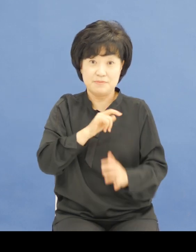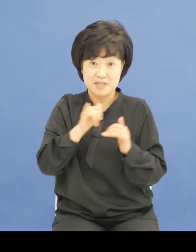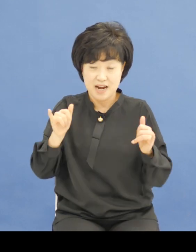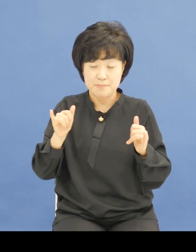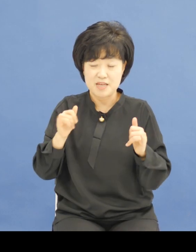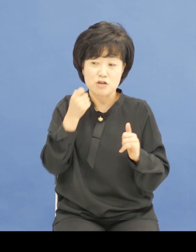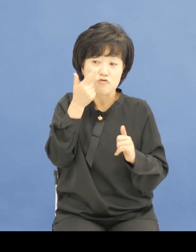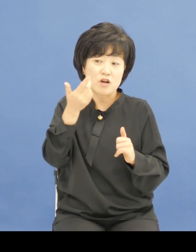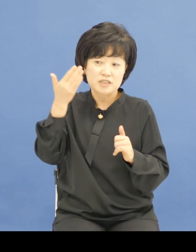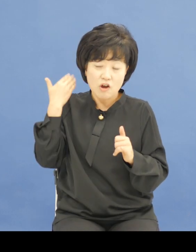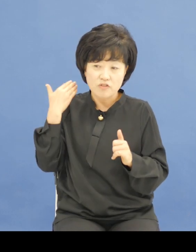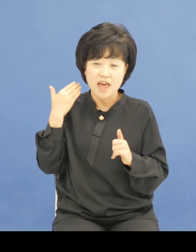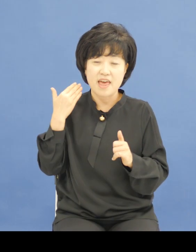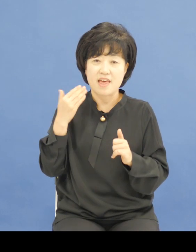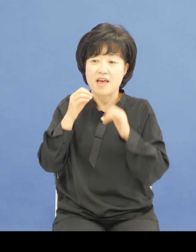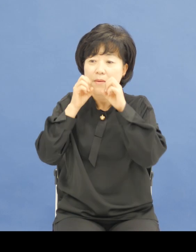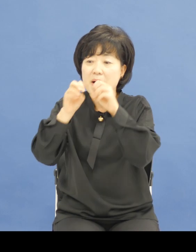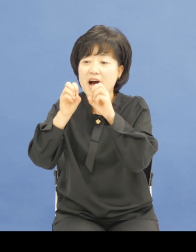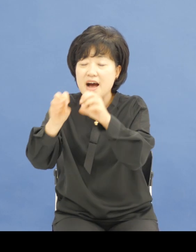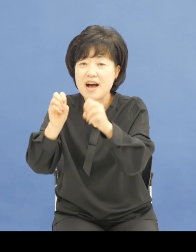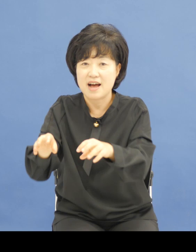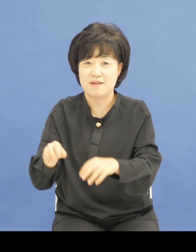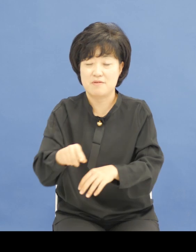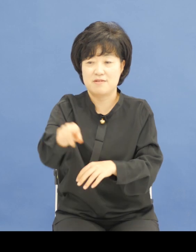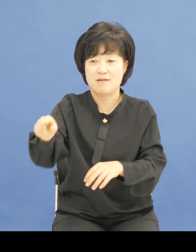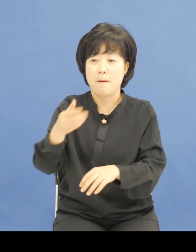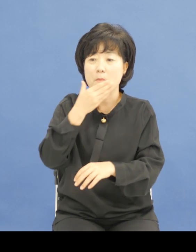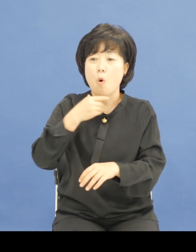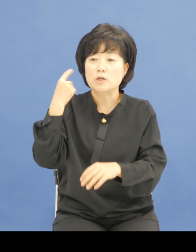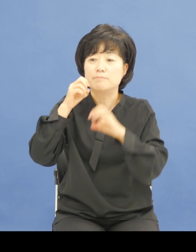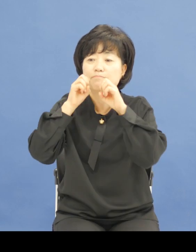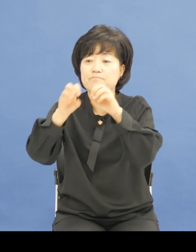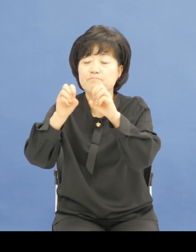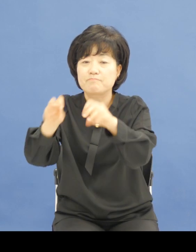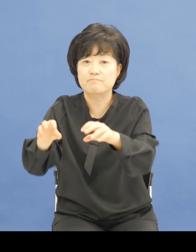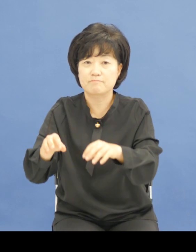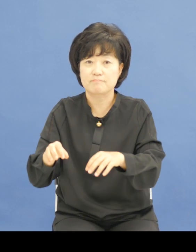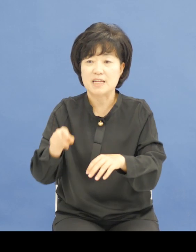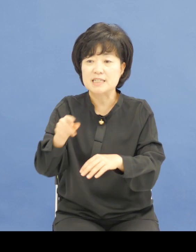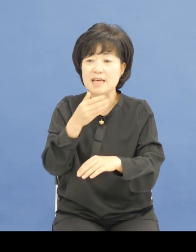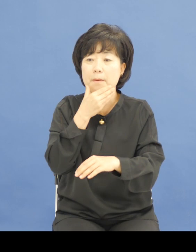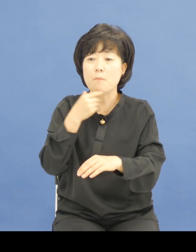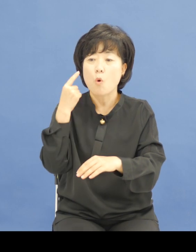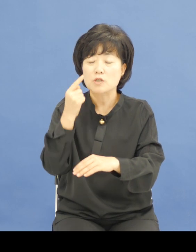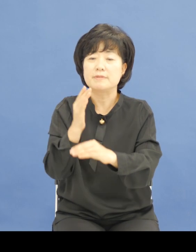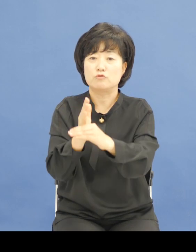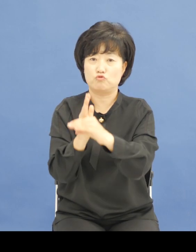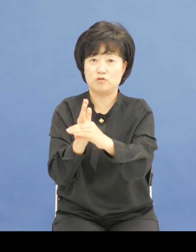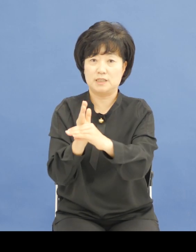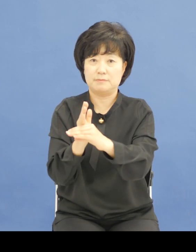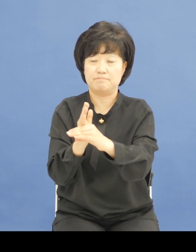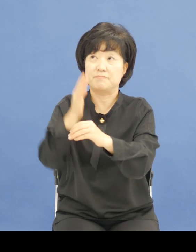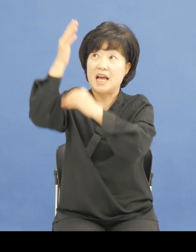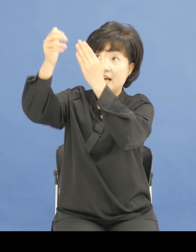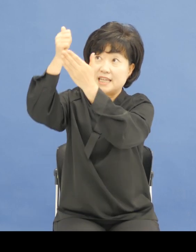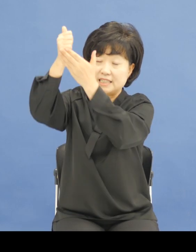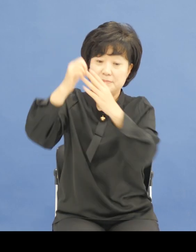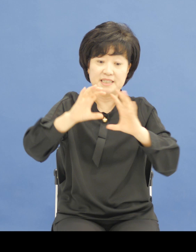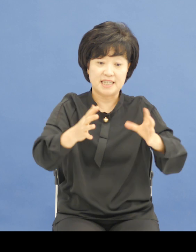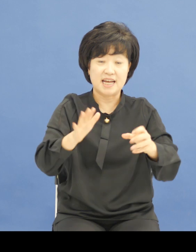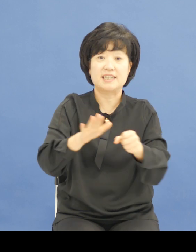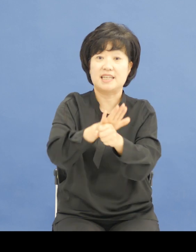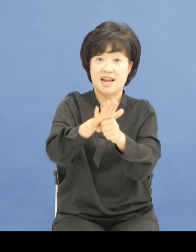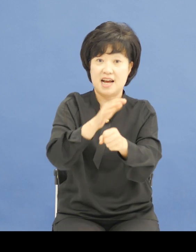전했답니다. 그래서 오늘 이제 우리 송영길 씨가 읽었던 그것이 복음의 핵심이라고요. 하나님이 이 세상을